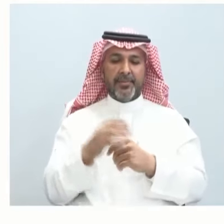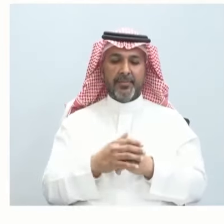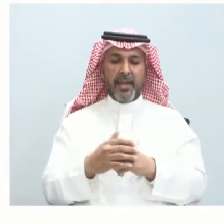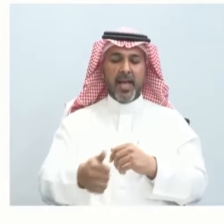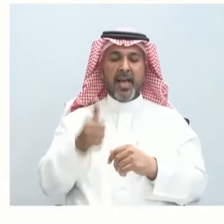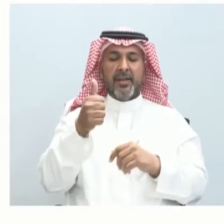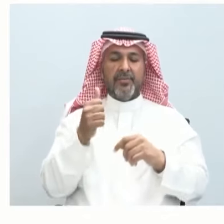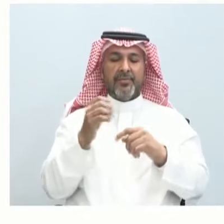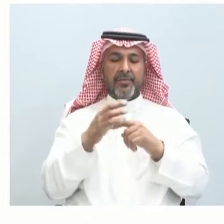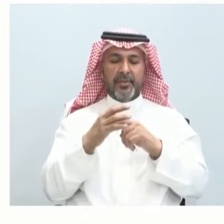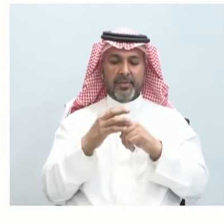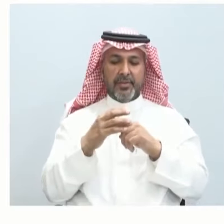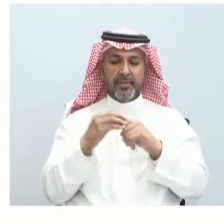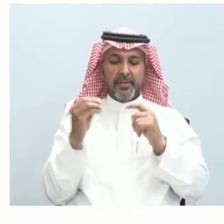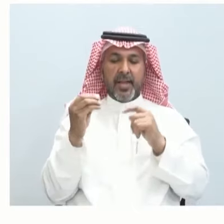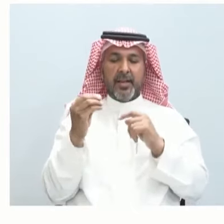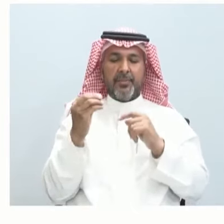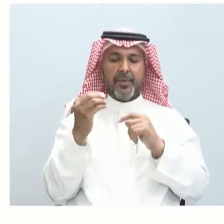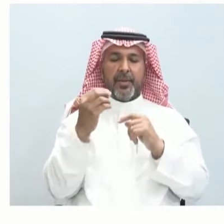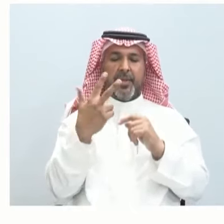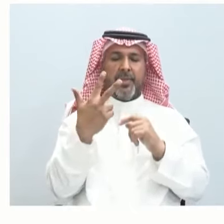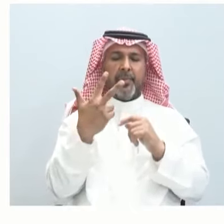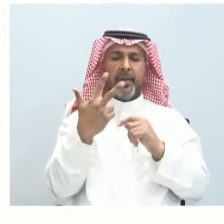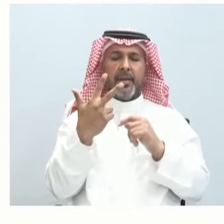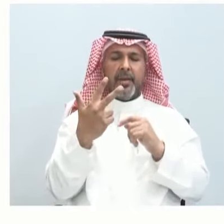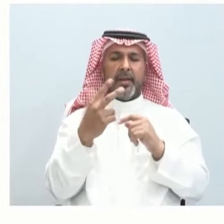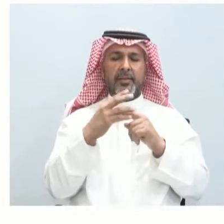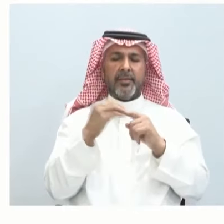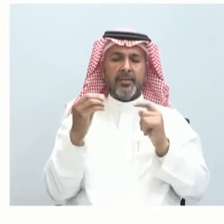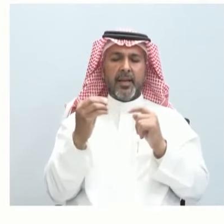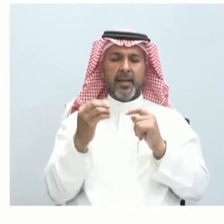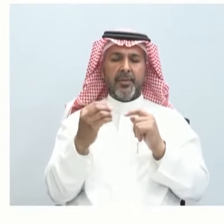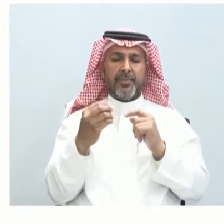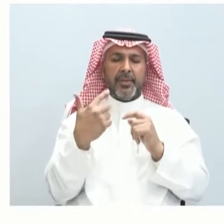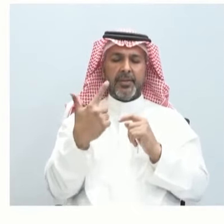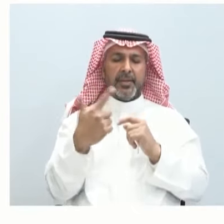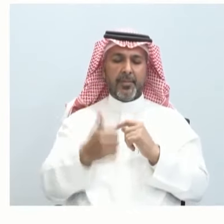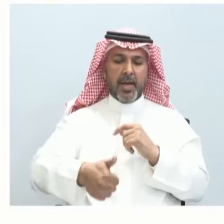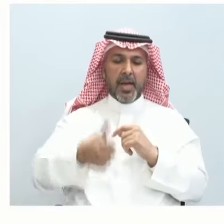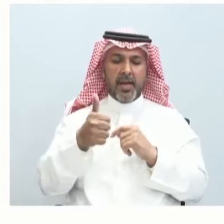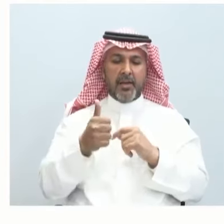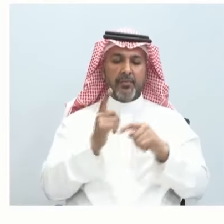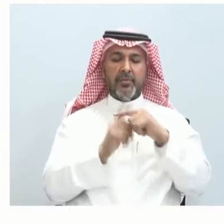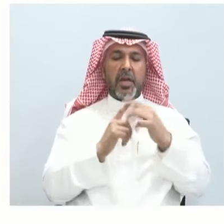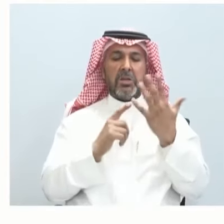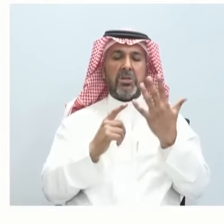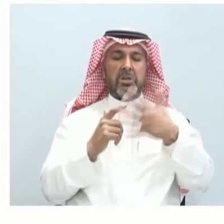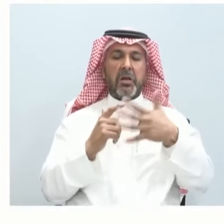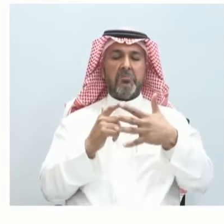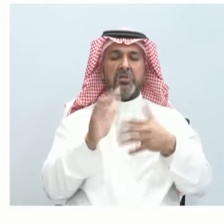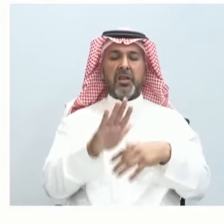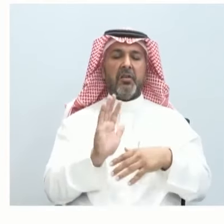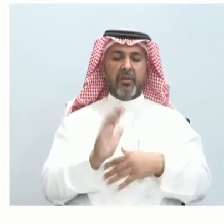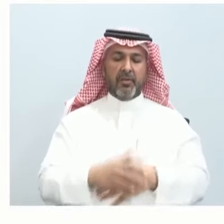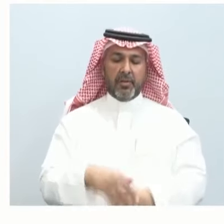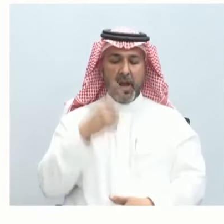بسالب سبعه الف وموجب 50 كما هيلاحظه الان المتغيرات الموجوده فيه الطرفين اذا سنقوم